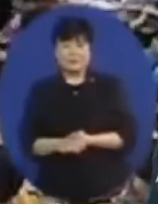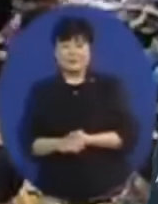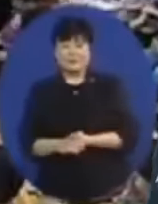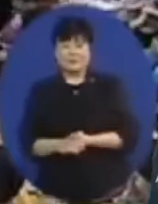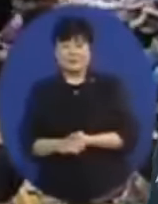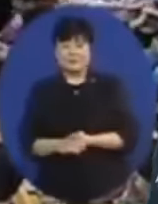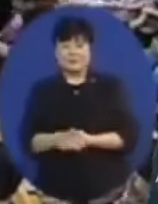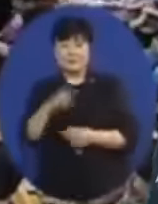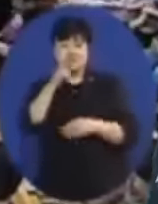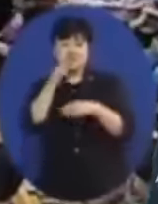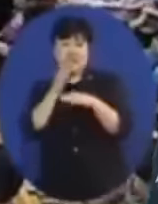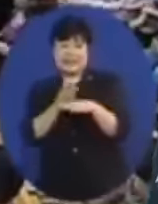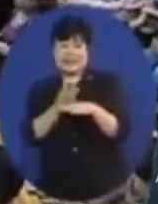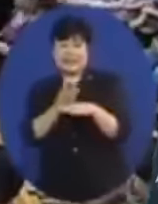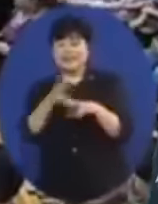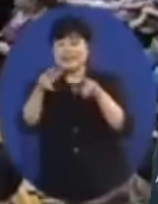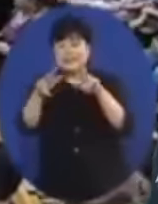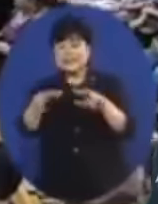지금 북한에